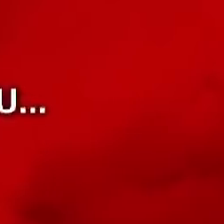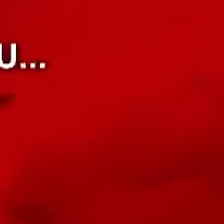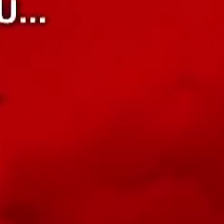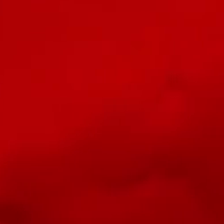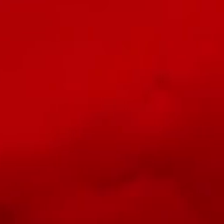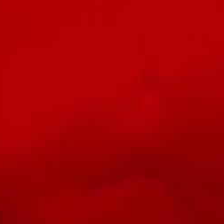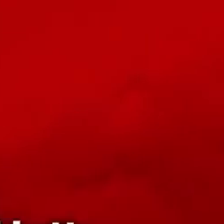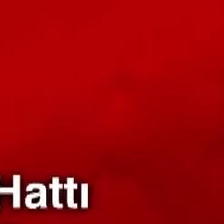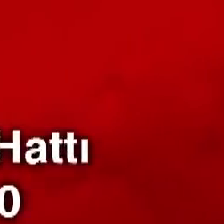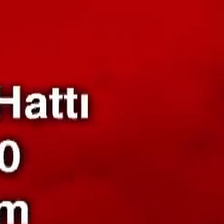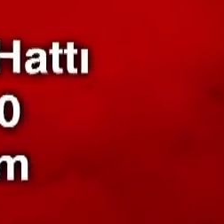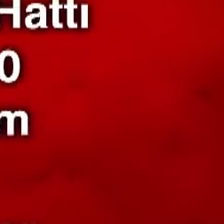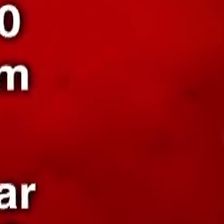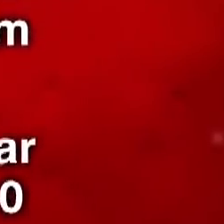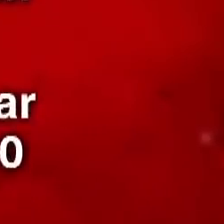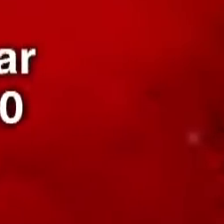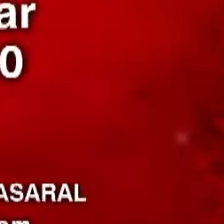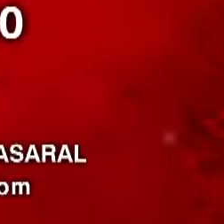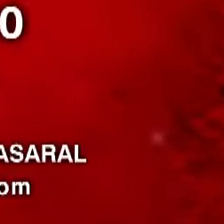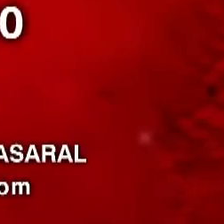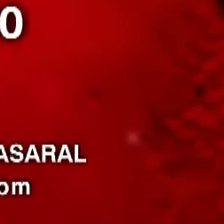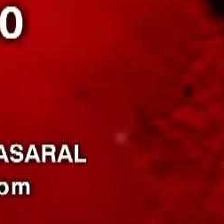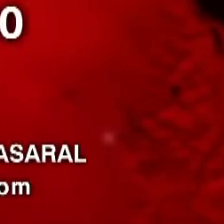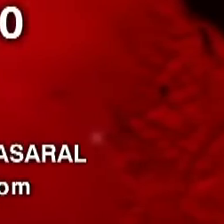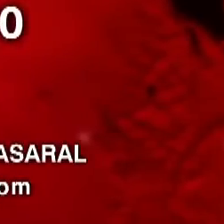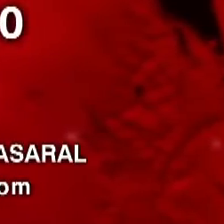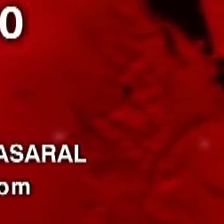gidersin. Bir başkadır benim memleketim.